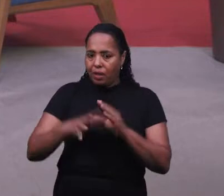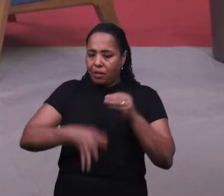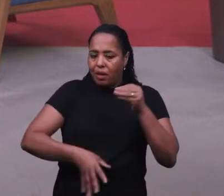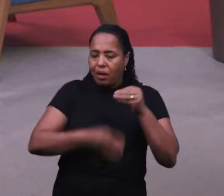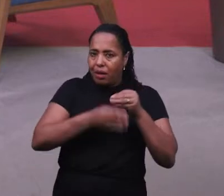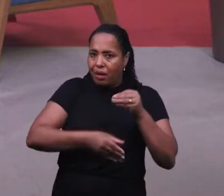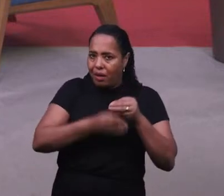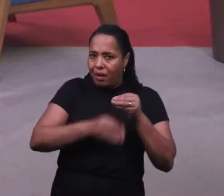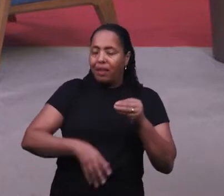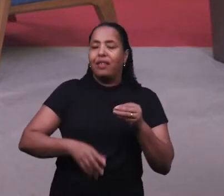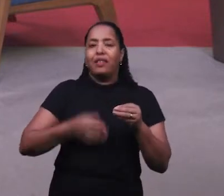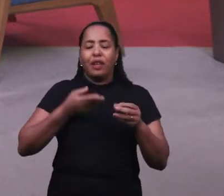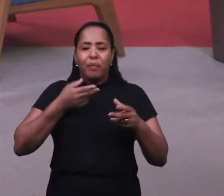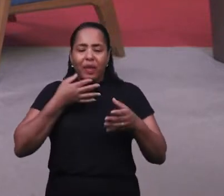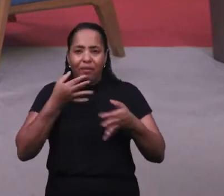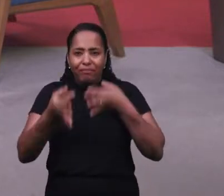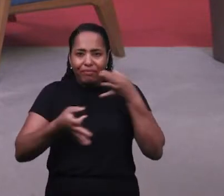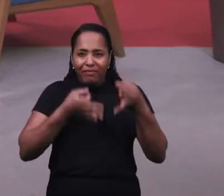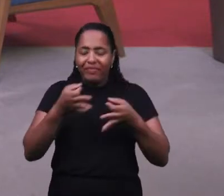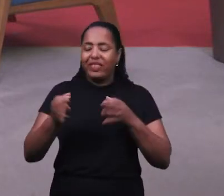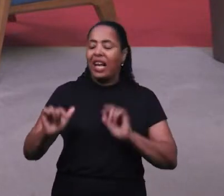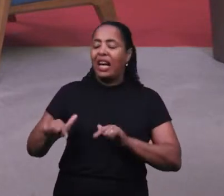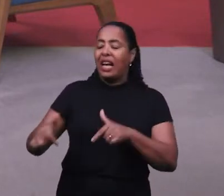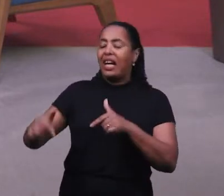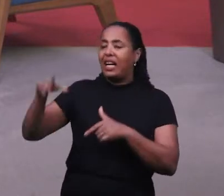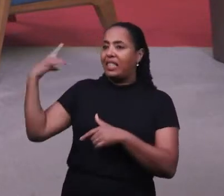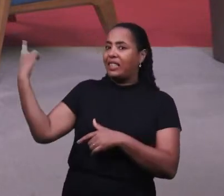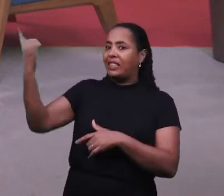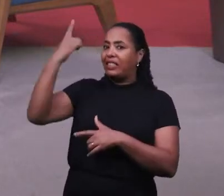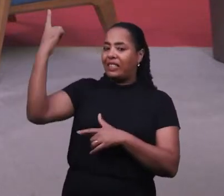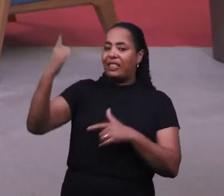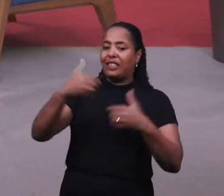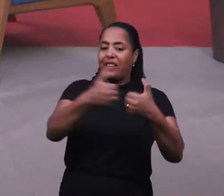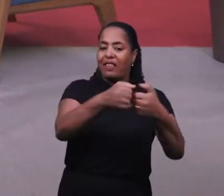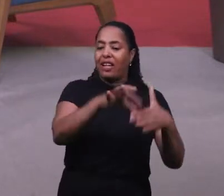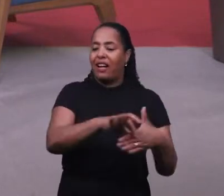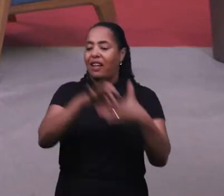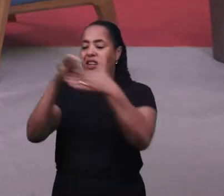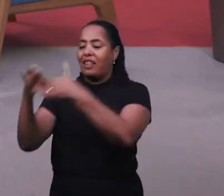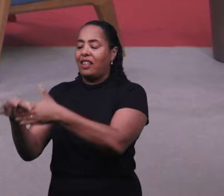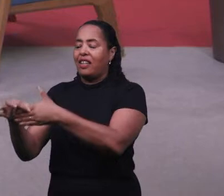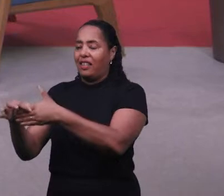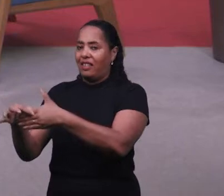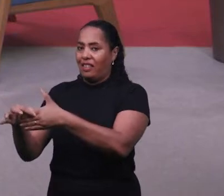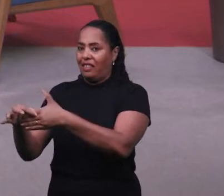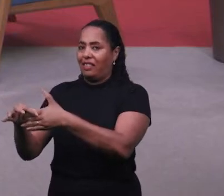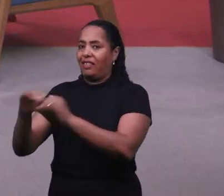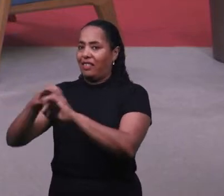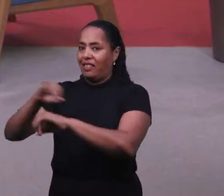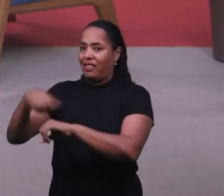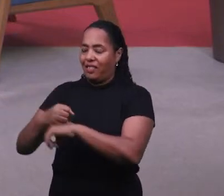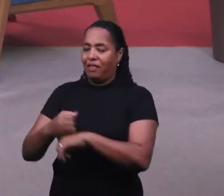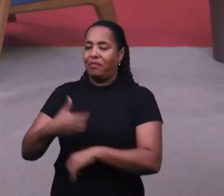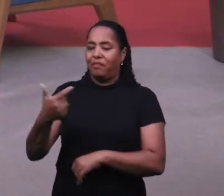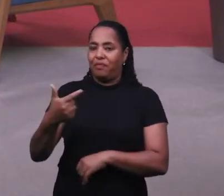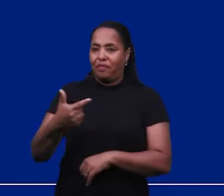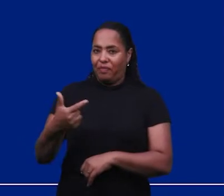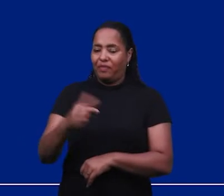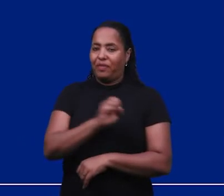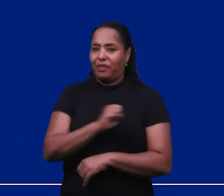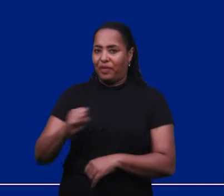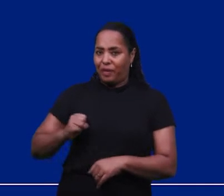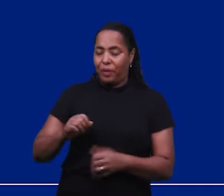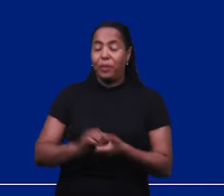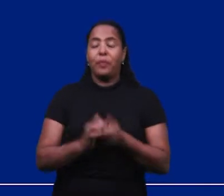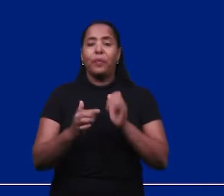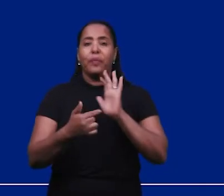afin que vous puissiez commenter aussi l'aspect de l'action de David d'apporter l'arche vers Jérusalem. 2 Samuel chapitre 6, verset 5